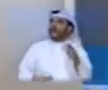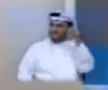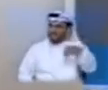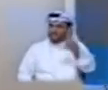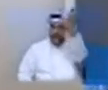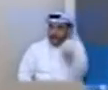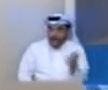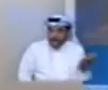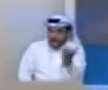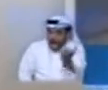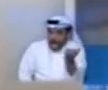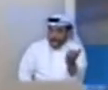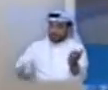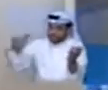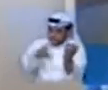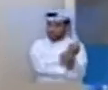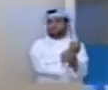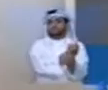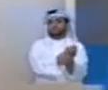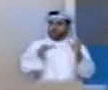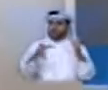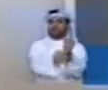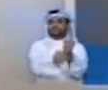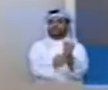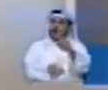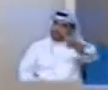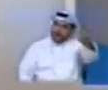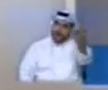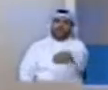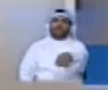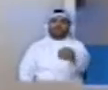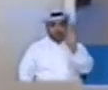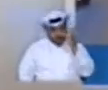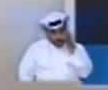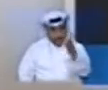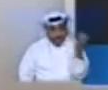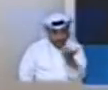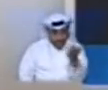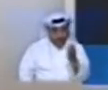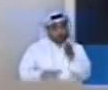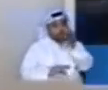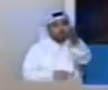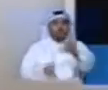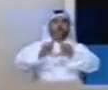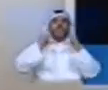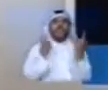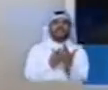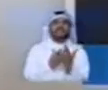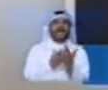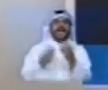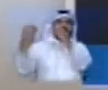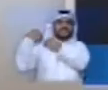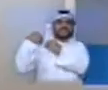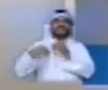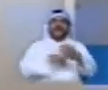المرفقة بجانب المساجد راح تمنع منع تام حفاظا على سلامة وأرواح كل المرتادي المساجد. نتكلم أيضا